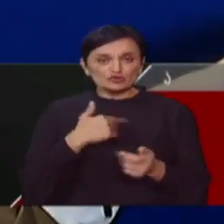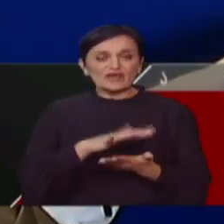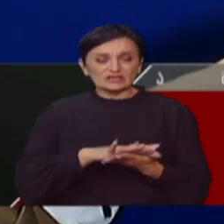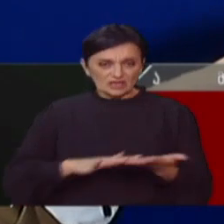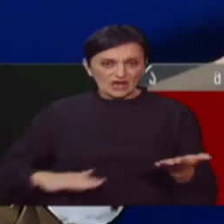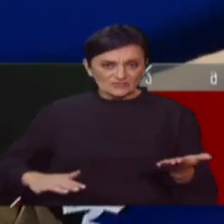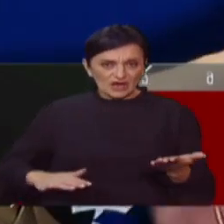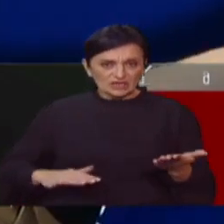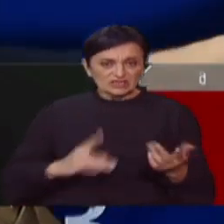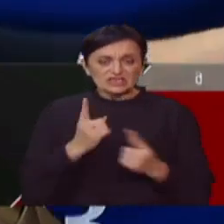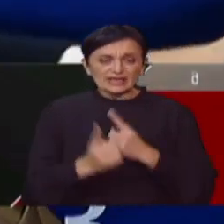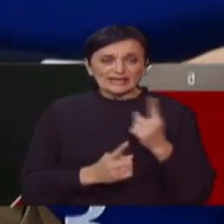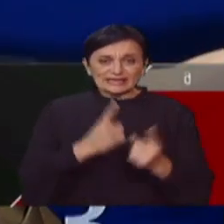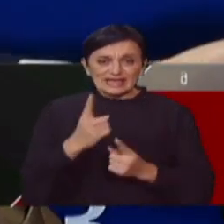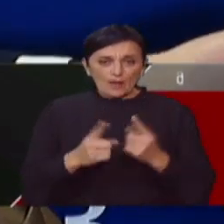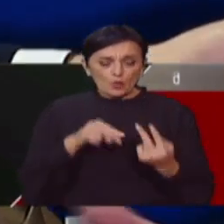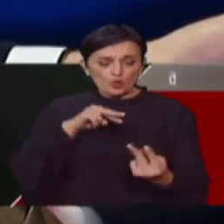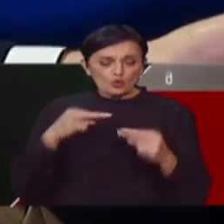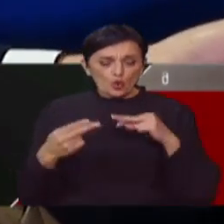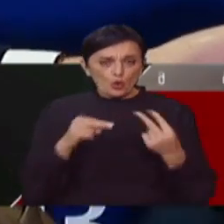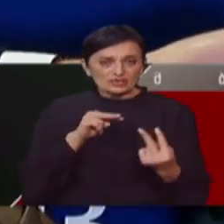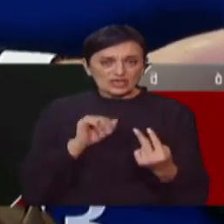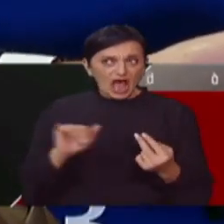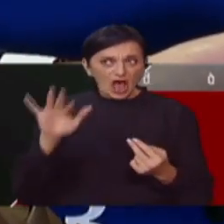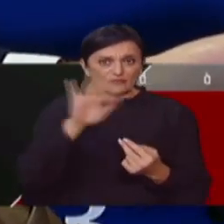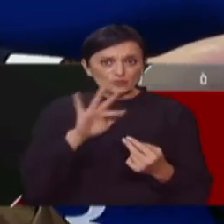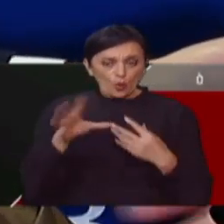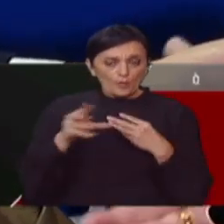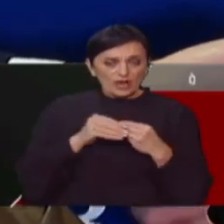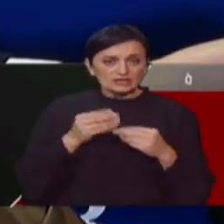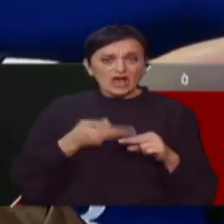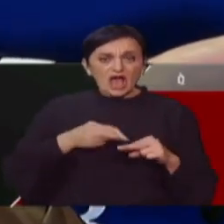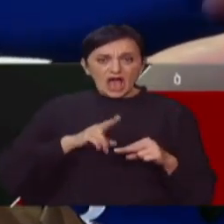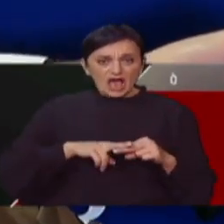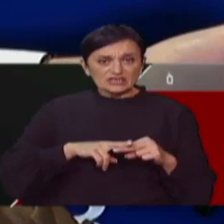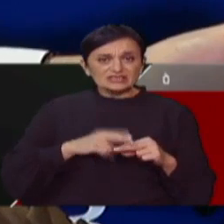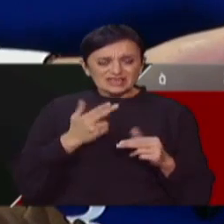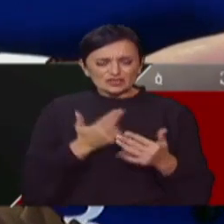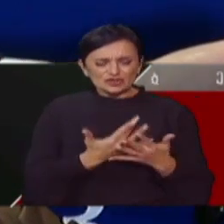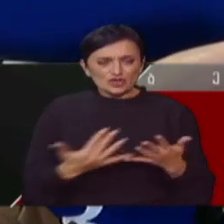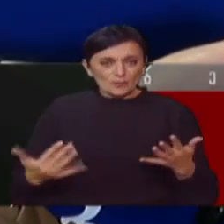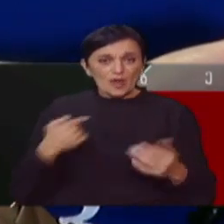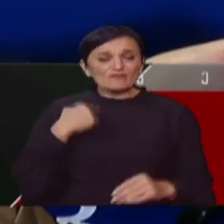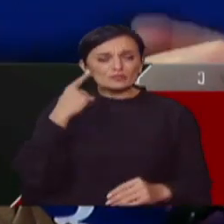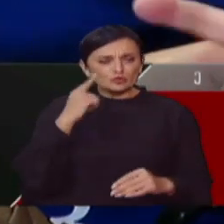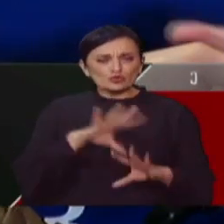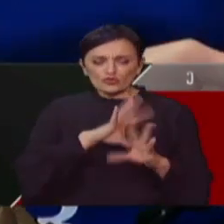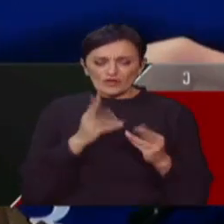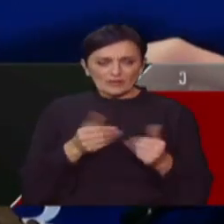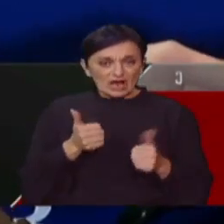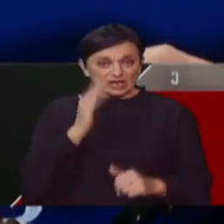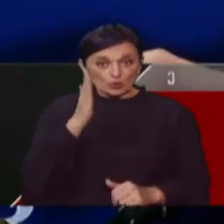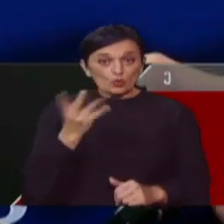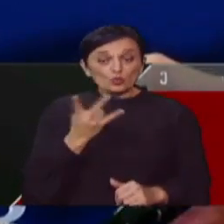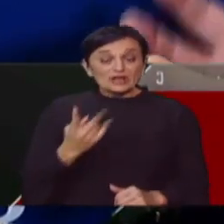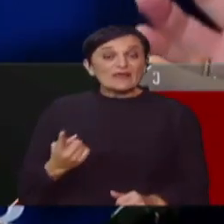გავაგრძელებთ აი ამ რეფორმებს, კოორდინაციას ევროპელებთან და ეს არ არის რა თქმა უნდა და ასე შემდეგ. და მე ვფიქრობ, ყველაფერი იქნება ძალიან კარგად, მაგრამ